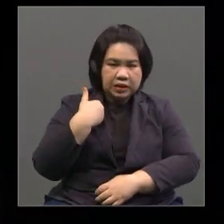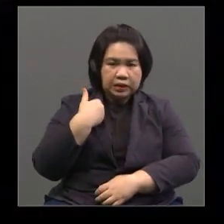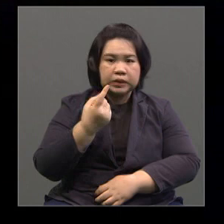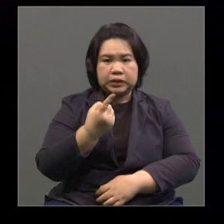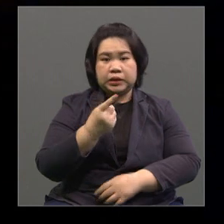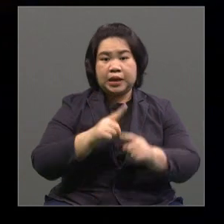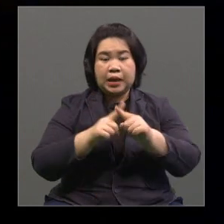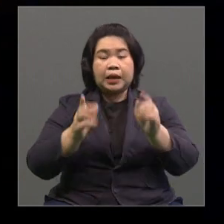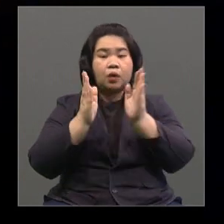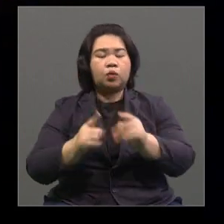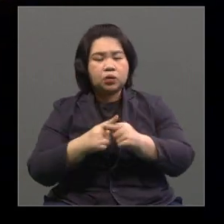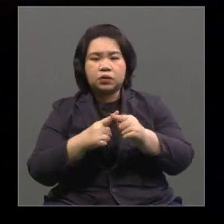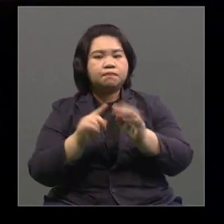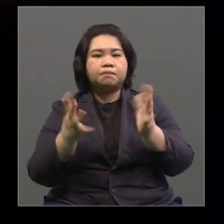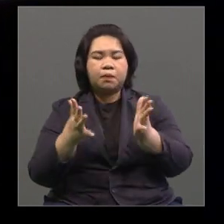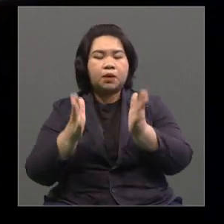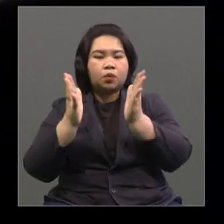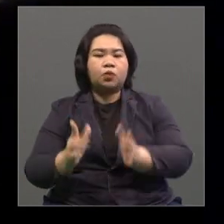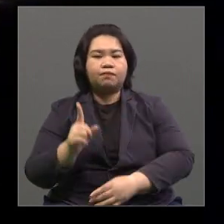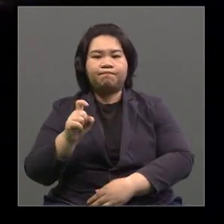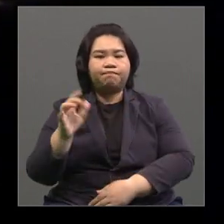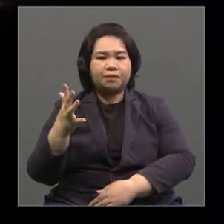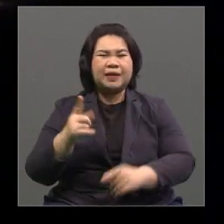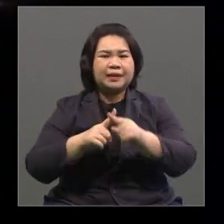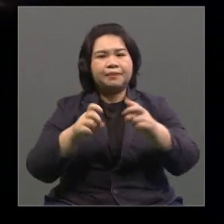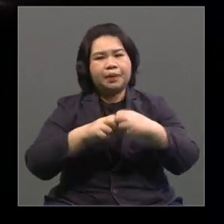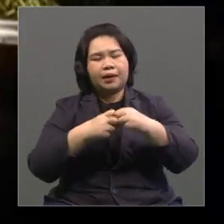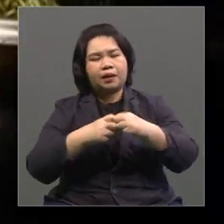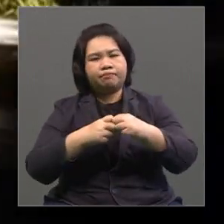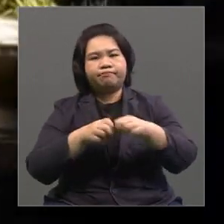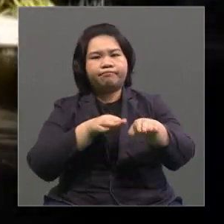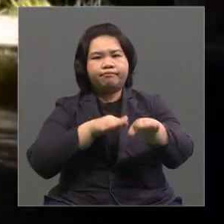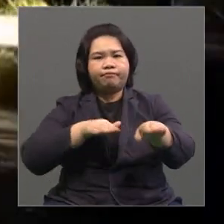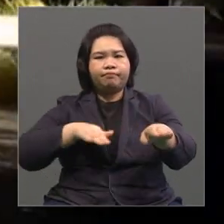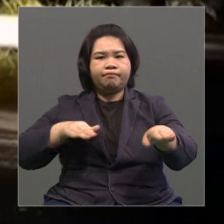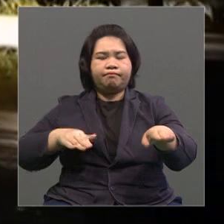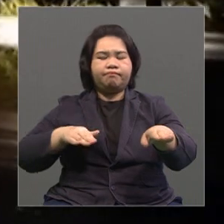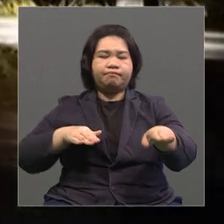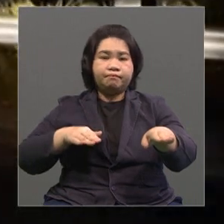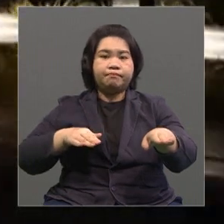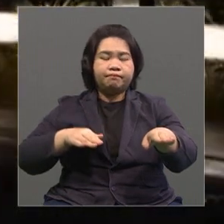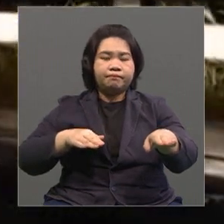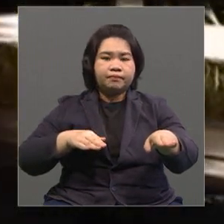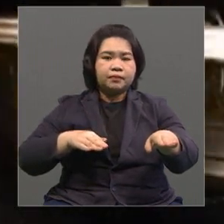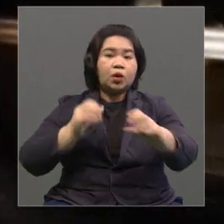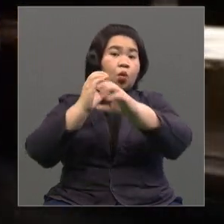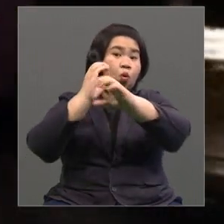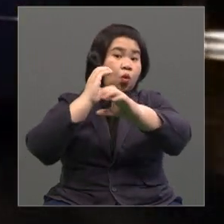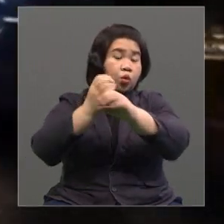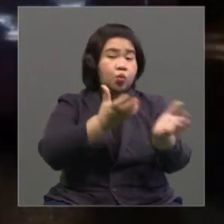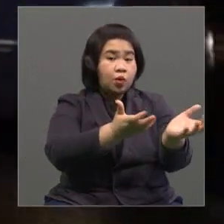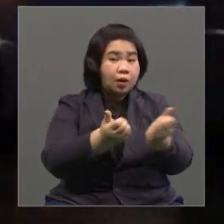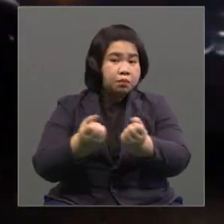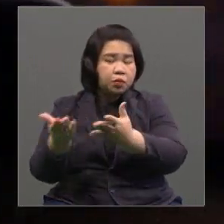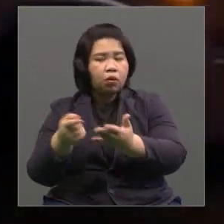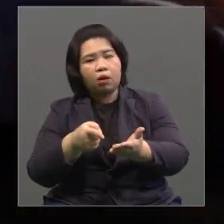าไม่มีรายงานผู้ได้รับบาดเจ็บหรือเสียชีวิตแต่ก็ทำให้รถไม่สามารถสัญจรไปมาได้ค่ะและทำให้รถบัสที่รับส่งนักท่องเ